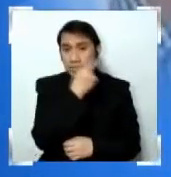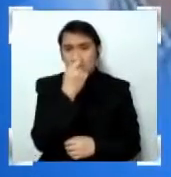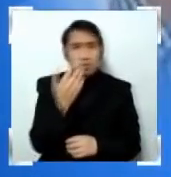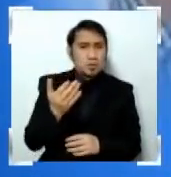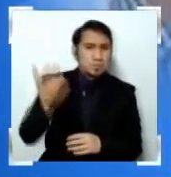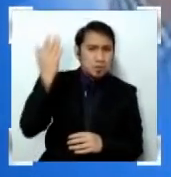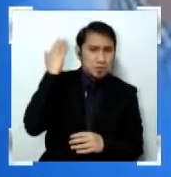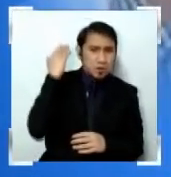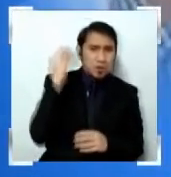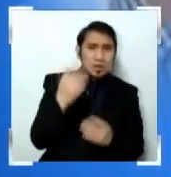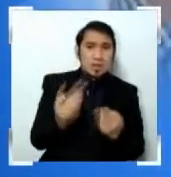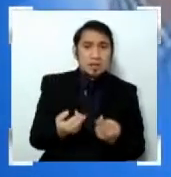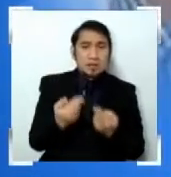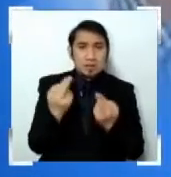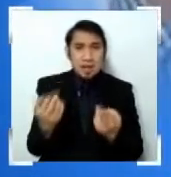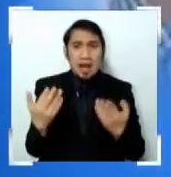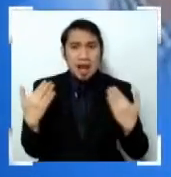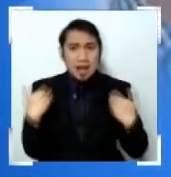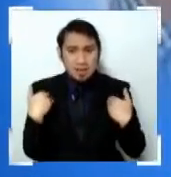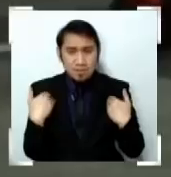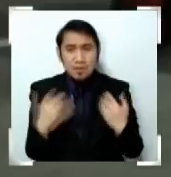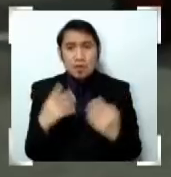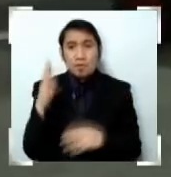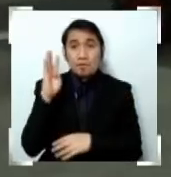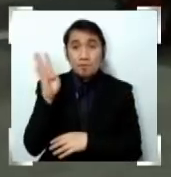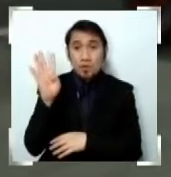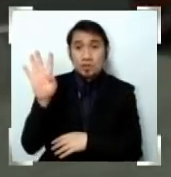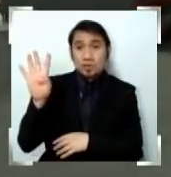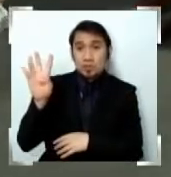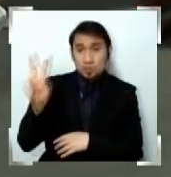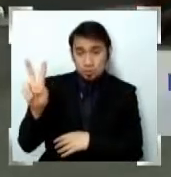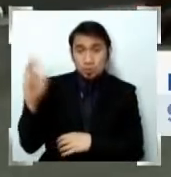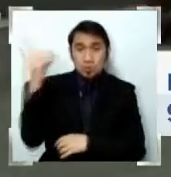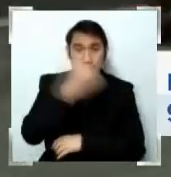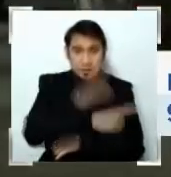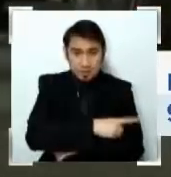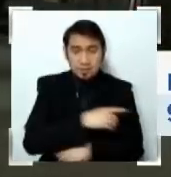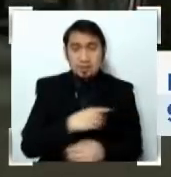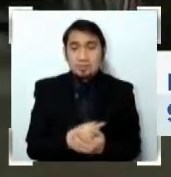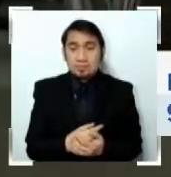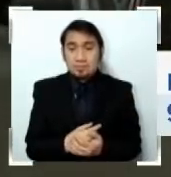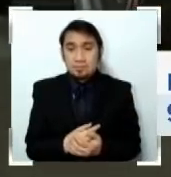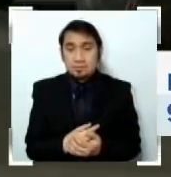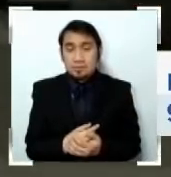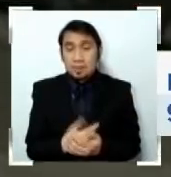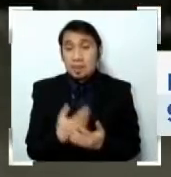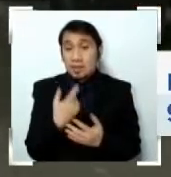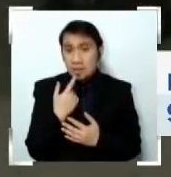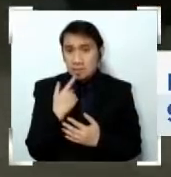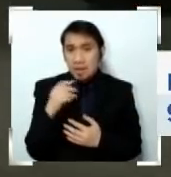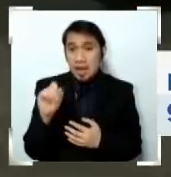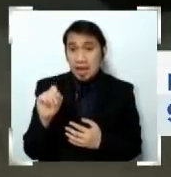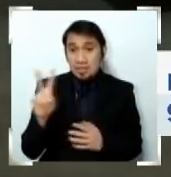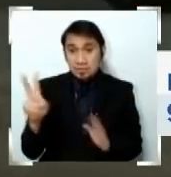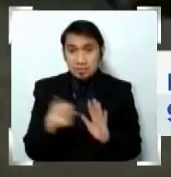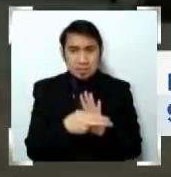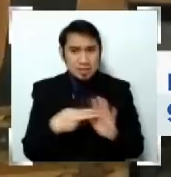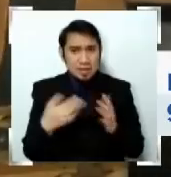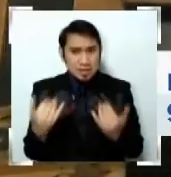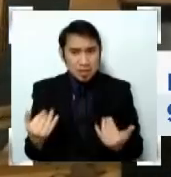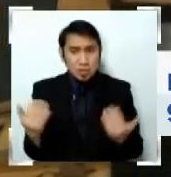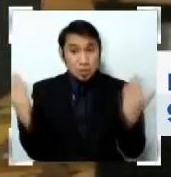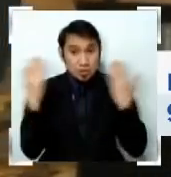maximum dose interval of 42 days. May darating dapat na dagdag na Sputnik V vaccines ngayong gabi, pero ipinagpaliban